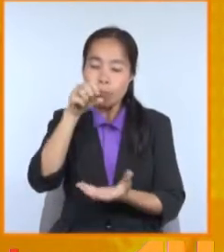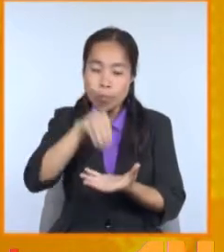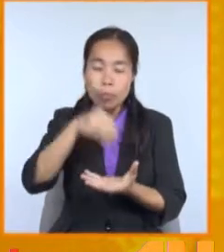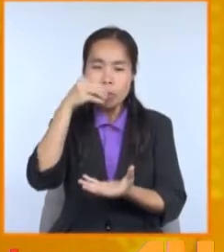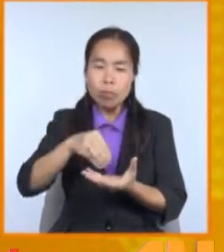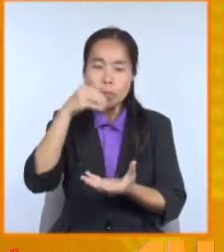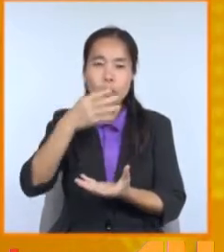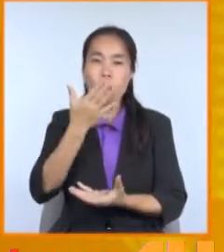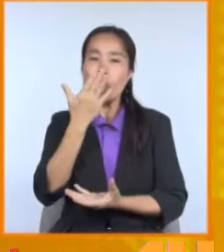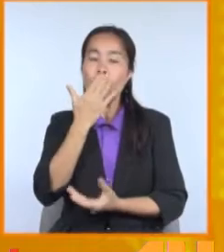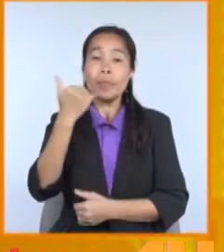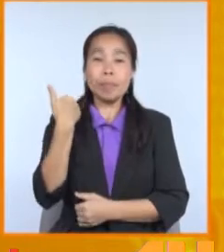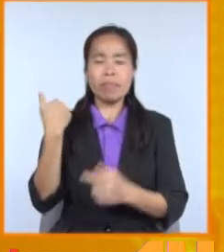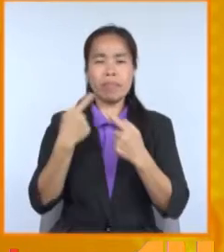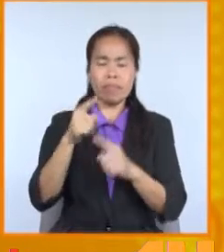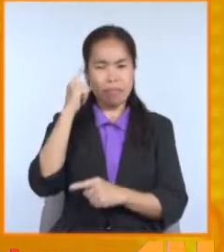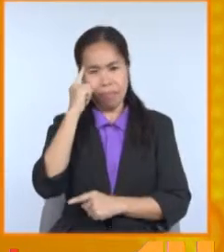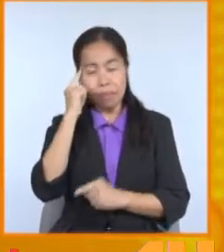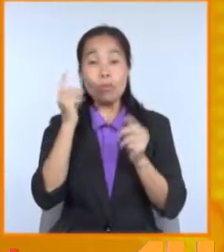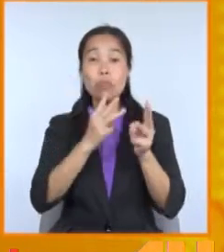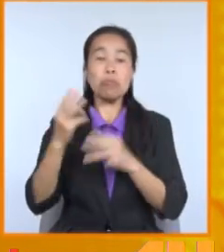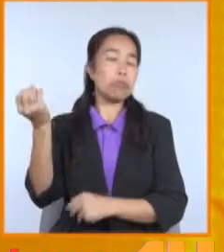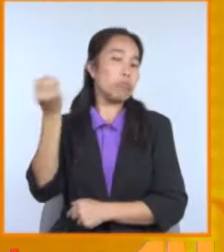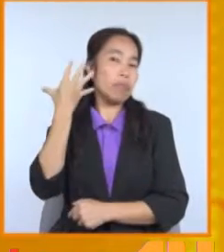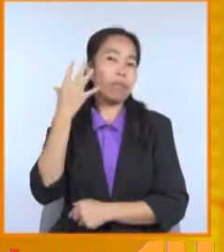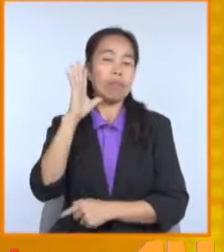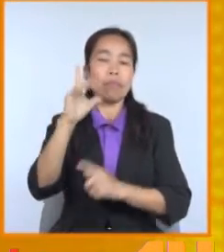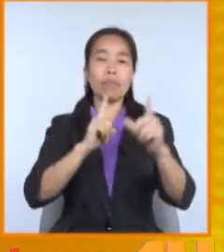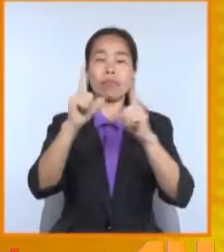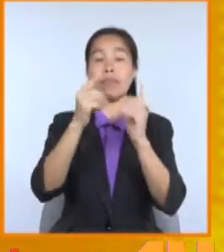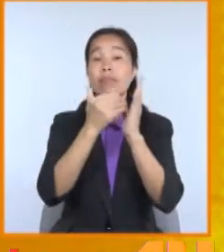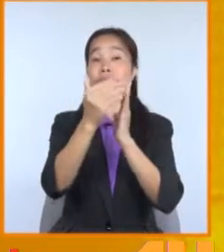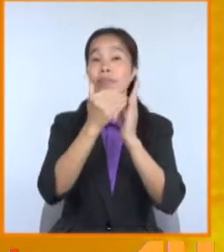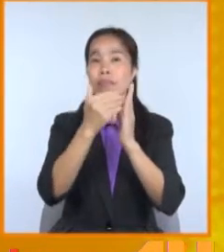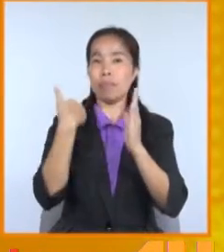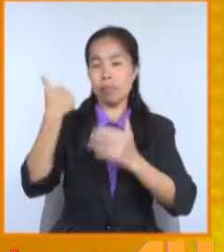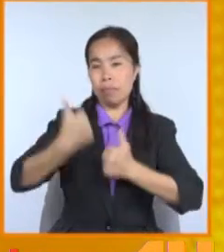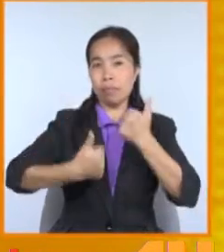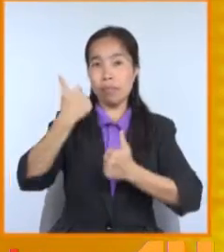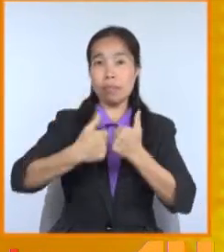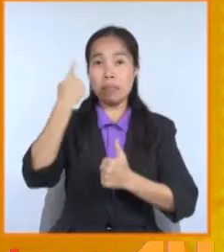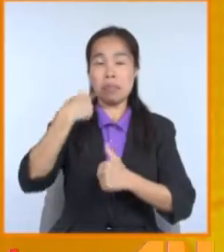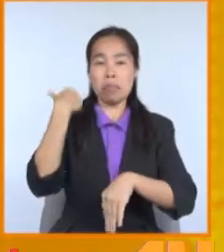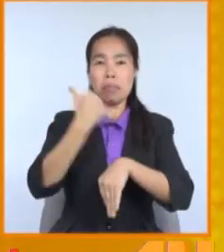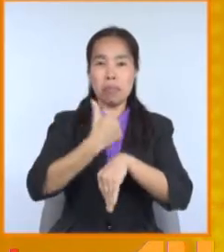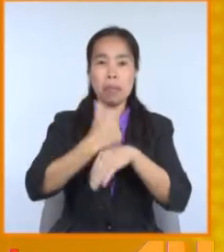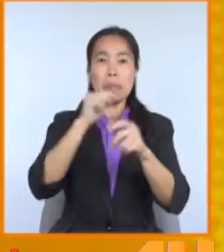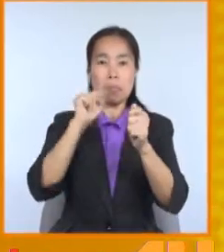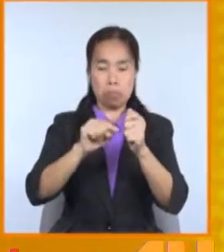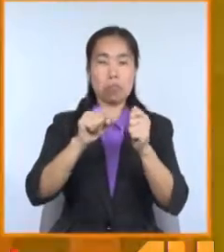จจะฟังแล้วไม่ค่อยคุ้นนะคะแต่ว่าเป็นเมนูขึ้นชื่อของที่นั่นโดยผู้เข้าร่วมแข่งขันก็คือท่านนายอำเภอที่เชียงคาน